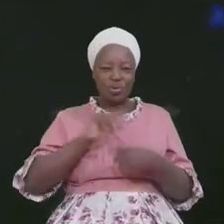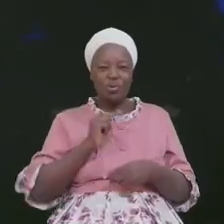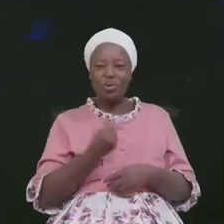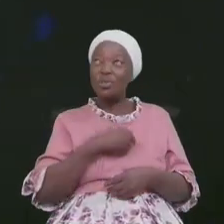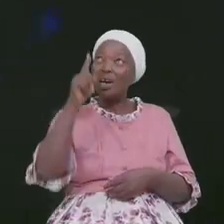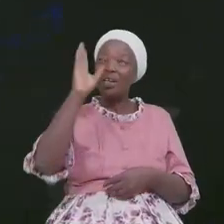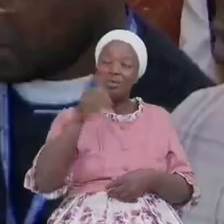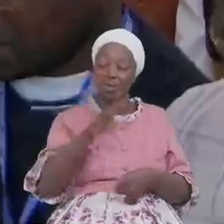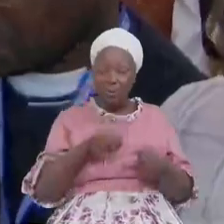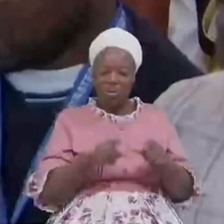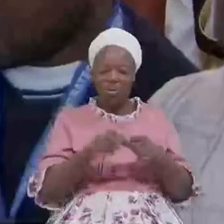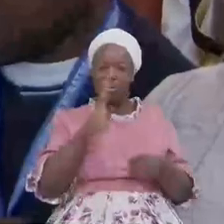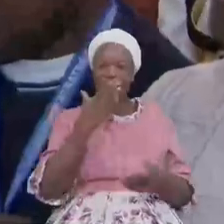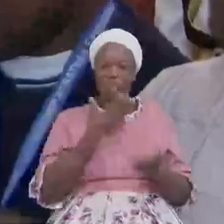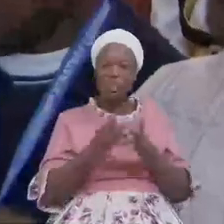nom de Jésus.